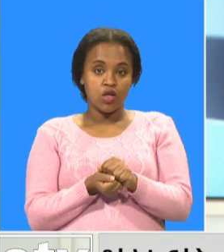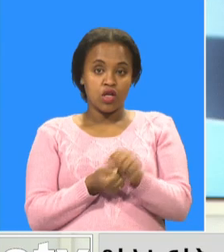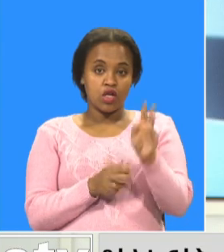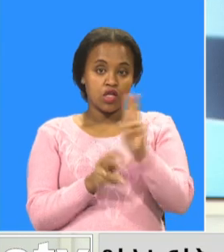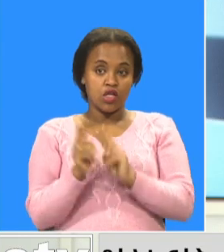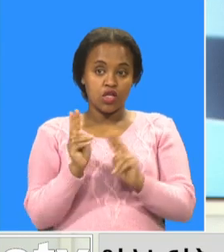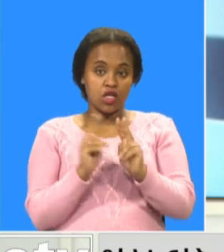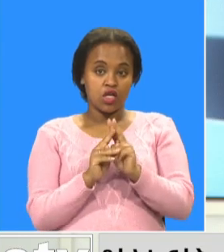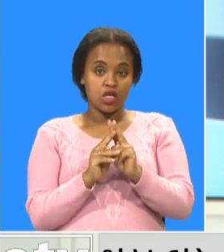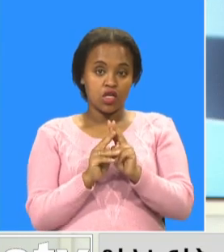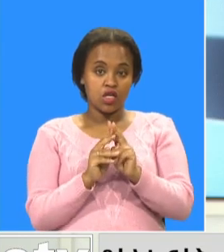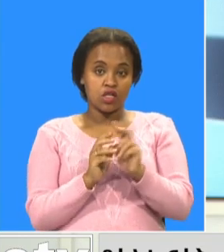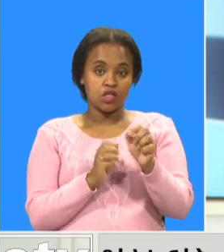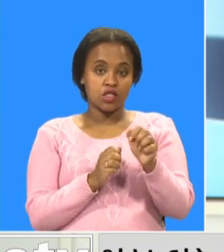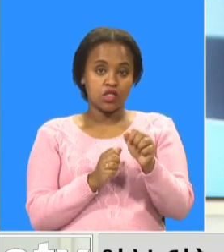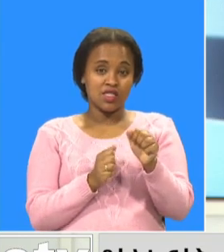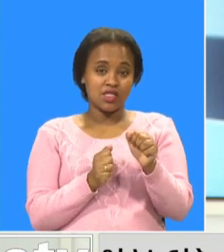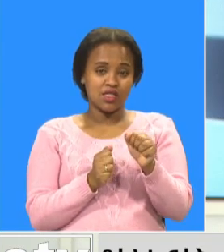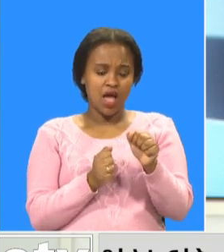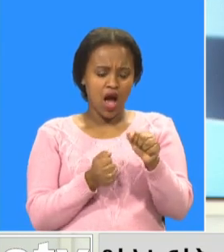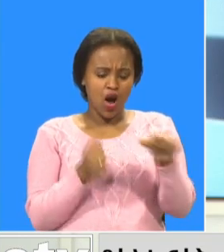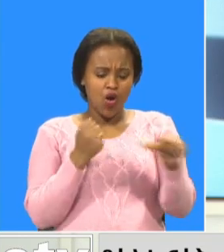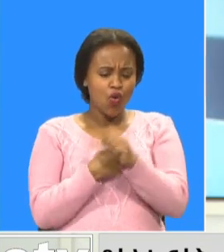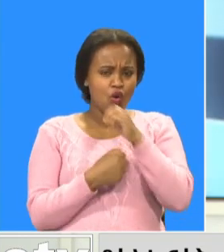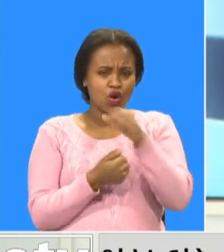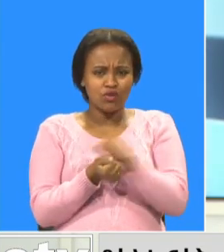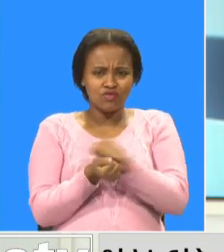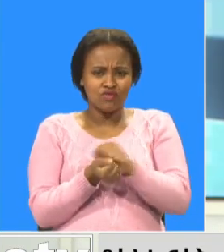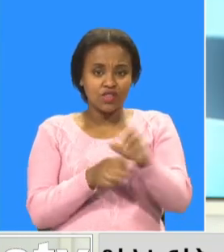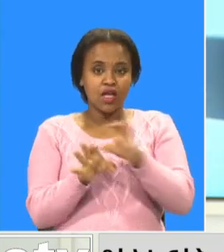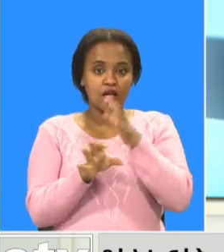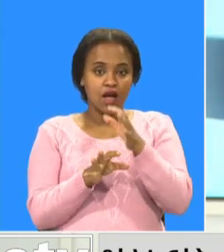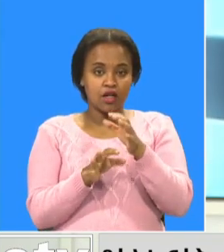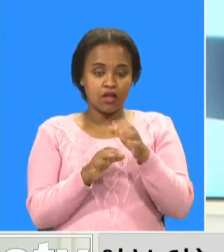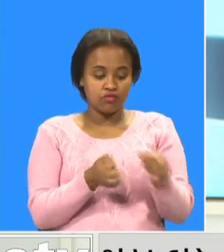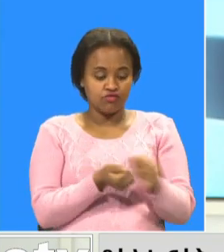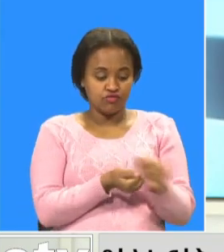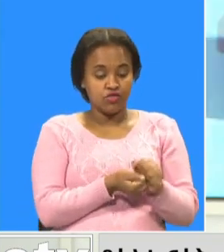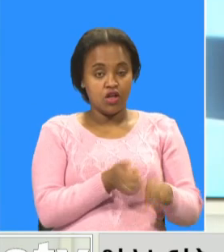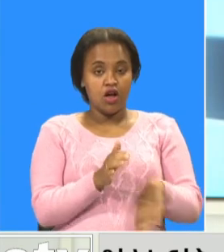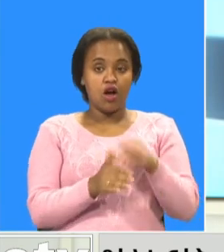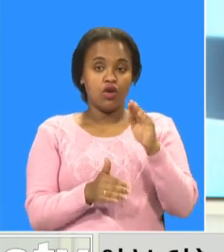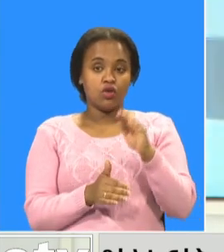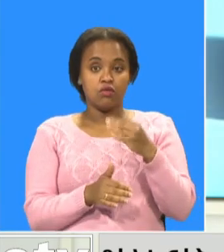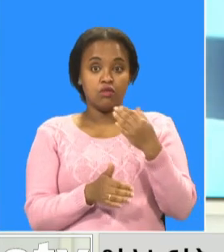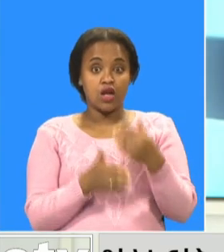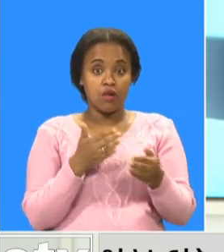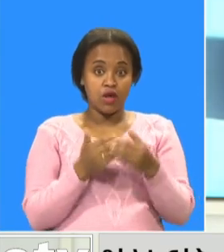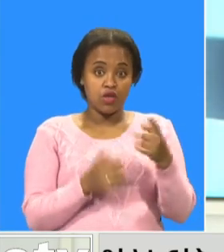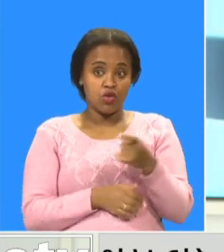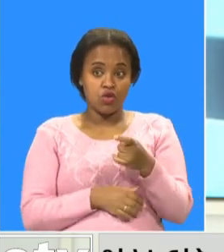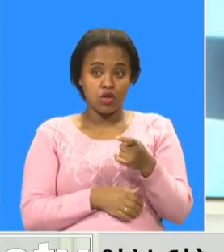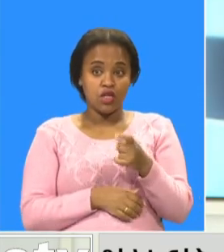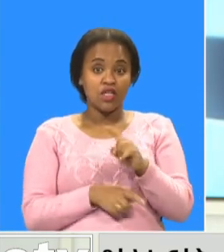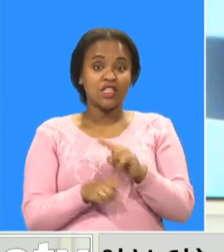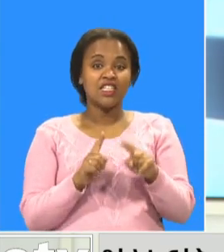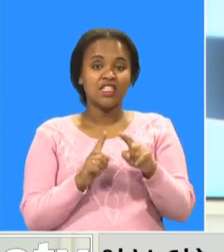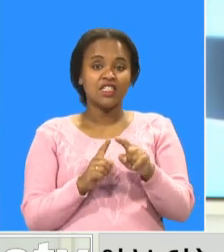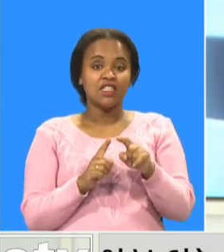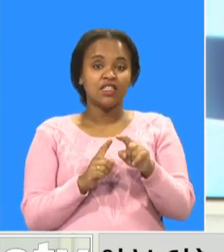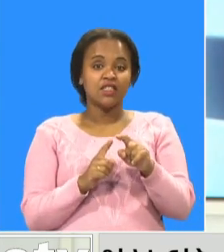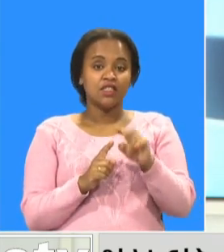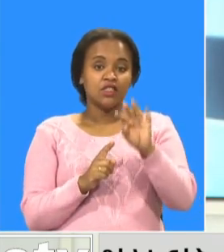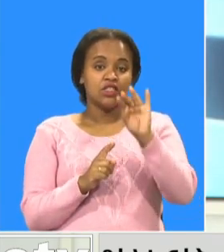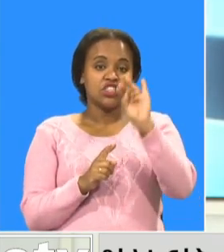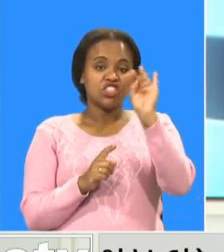ከተቸገር እንደው ሳንጎዳው ሳንፈገፍገው ዝም ብለን ሶክ አድርገን አለቅልቀን አውጥተን ምናልባት ይሆን እንደሆናል። ግን ይጨርታል።